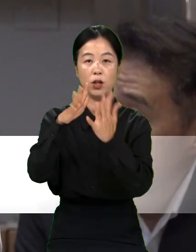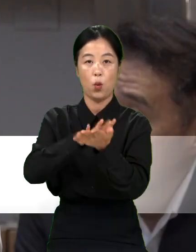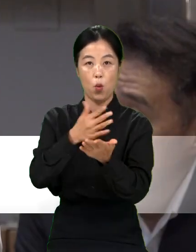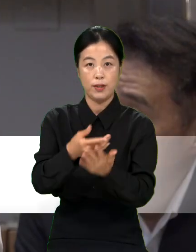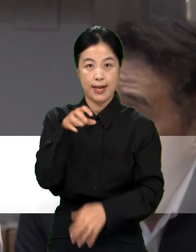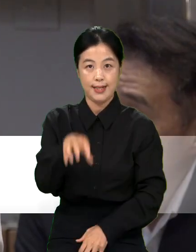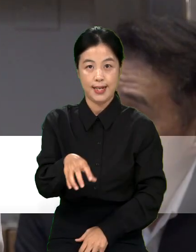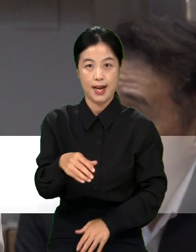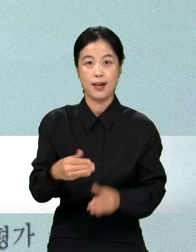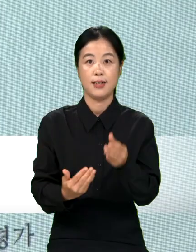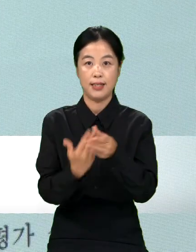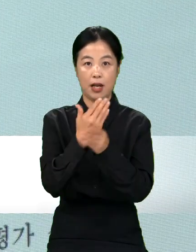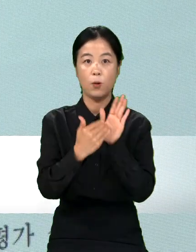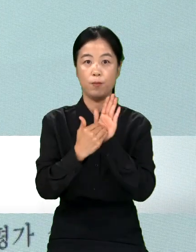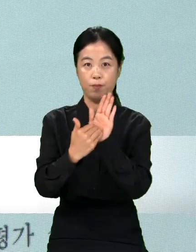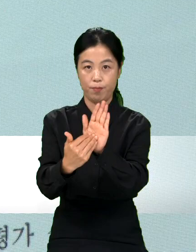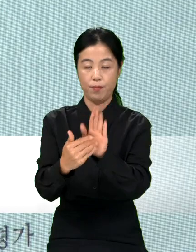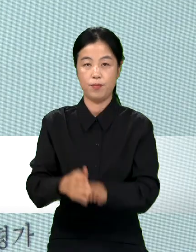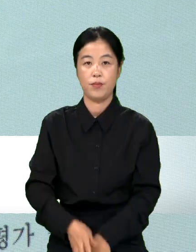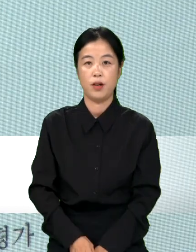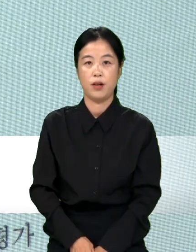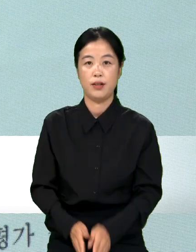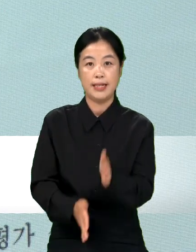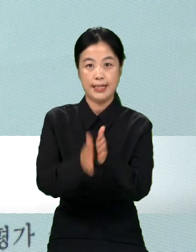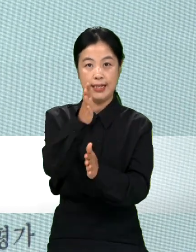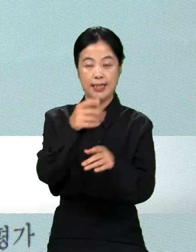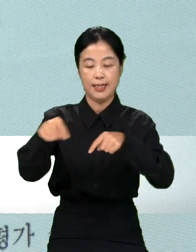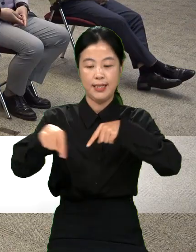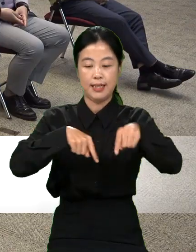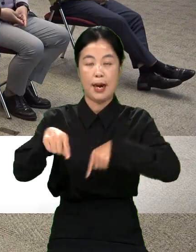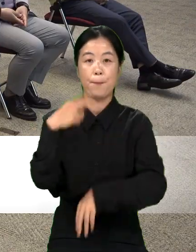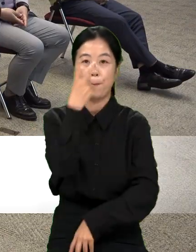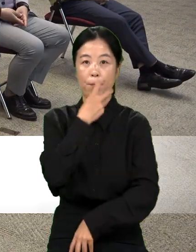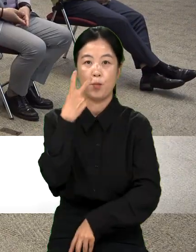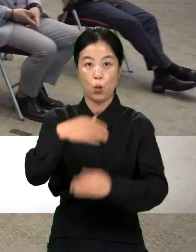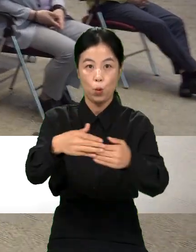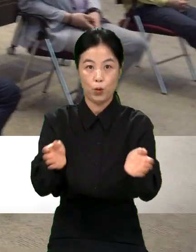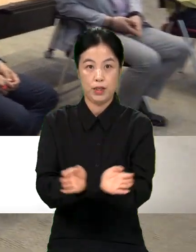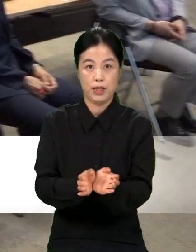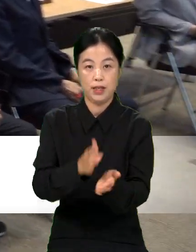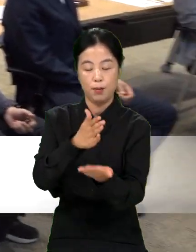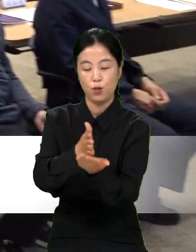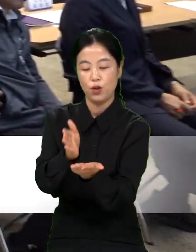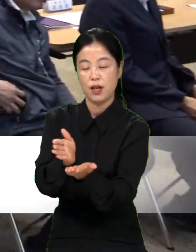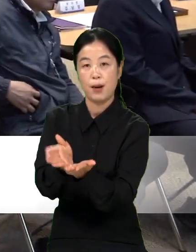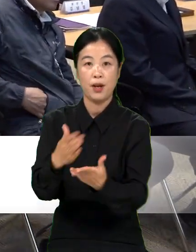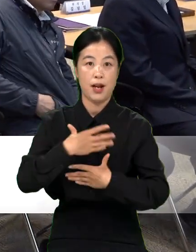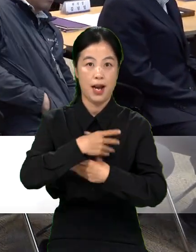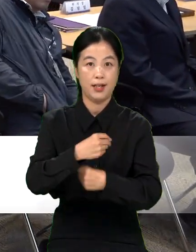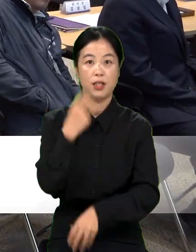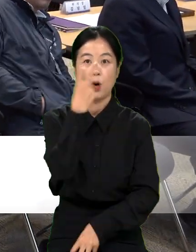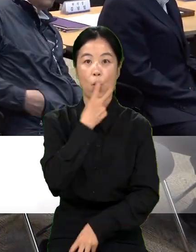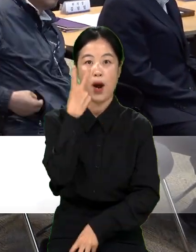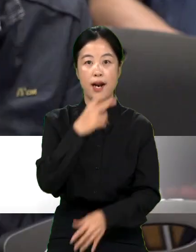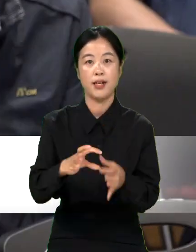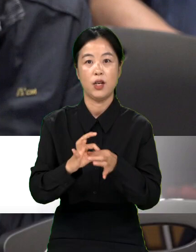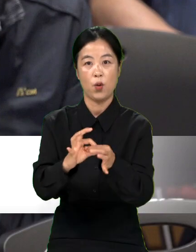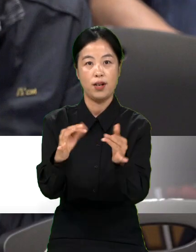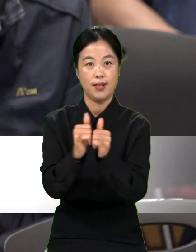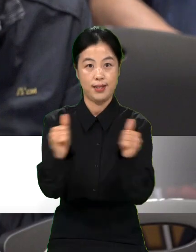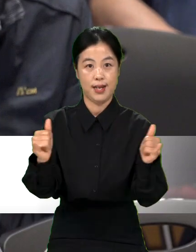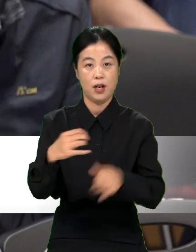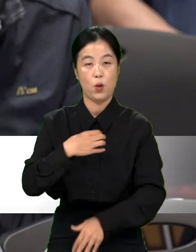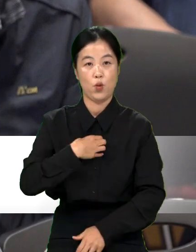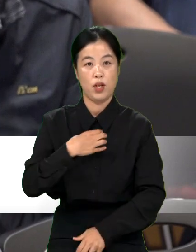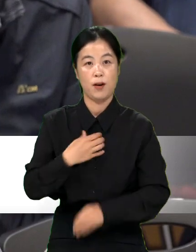건설공사장 사고 발생을 사전에 맡고자 열렸으며 시공사관리 감독 부서와 각 분야별 안전관리